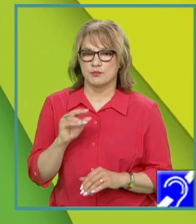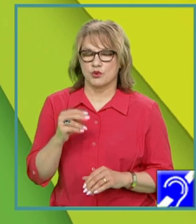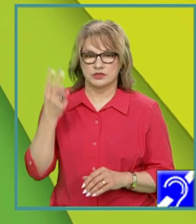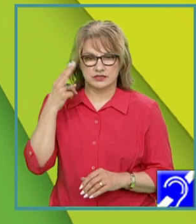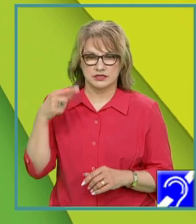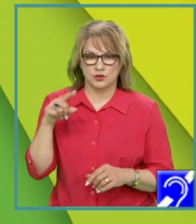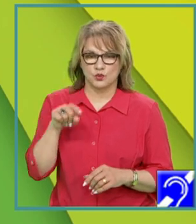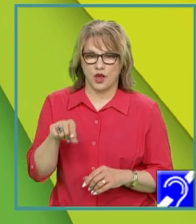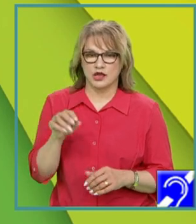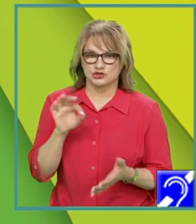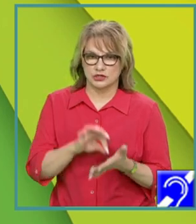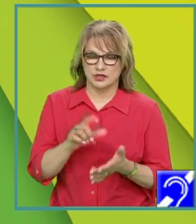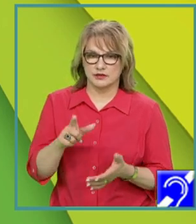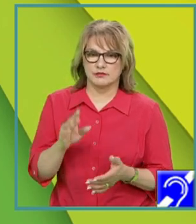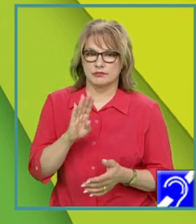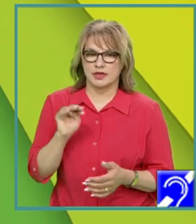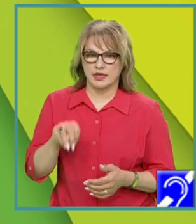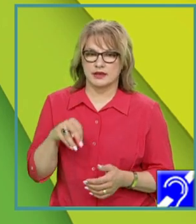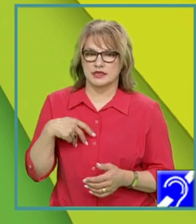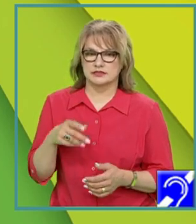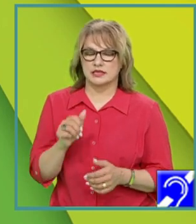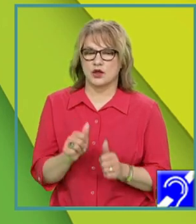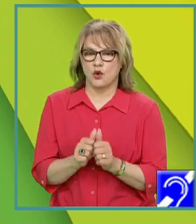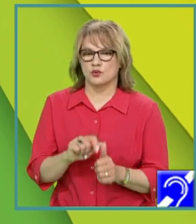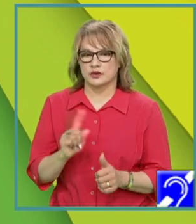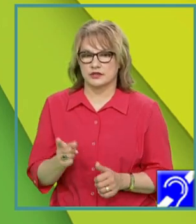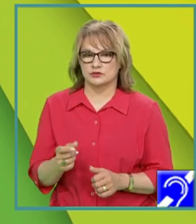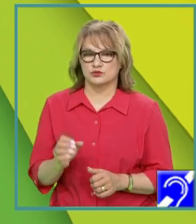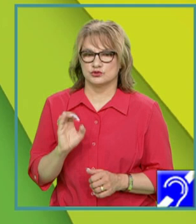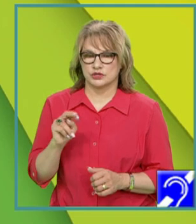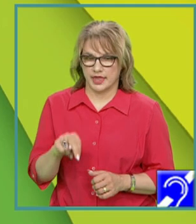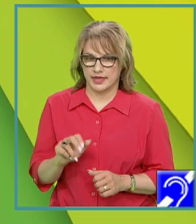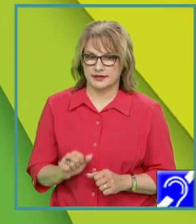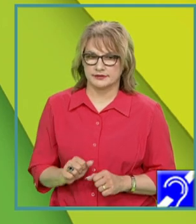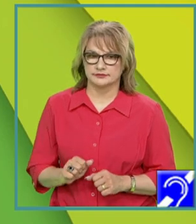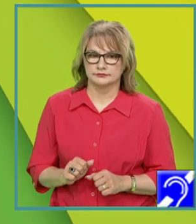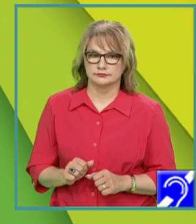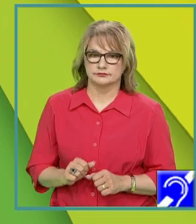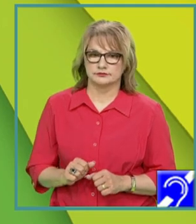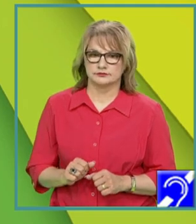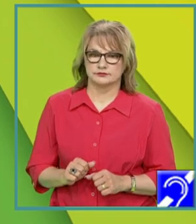cunoaște încă BM este congruent cu c n